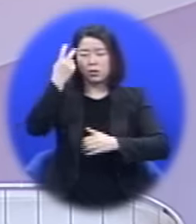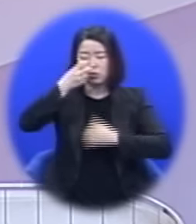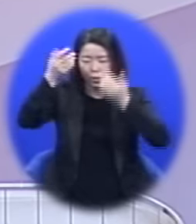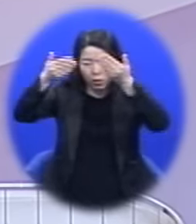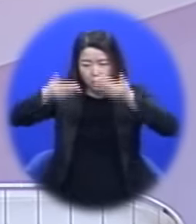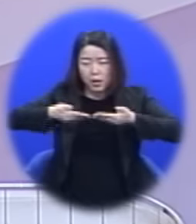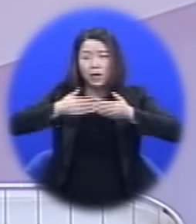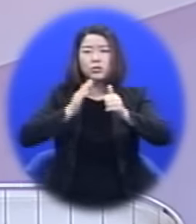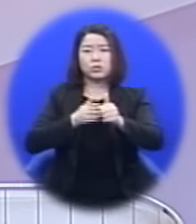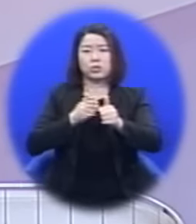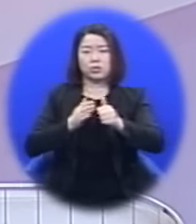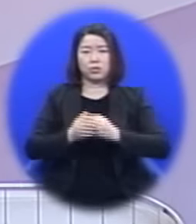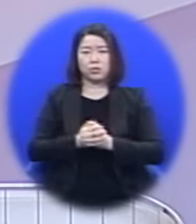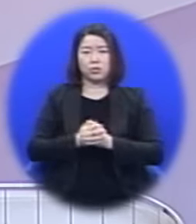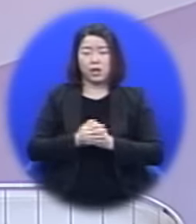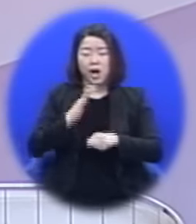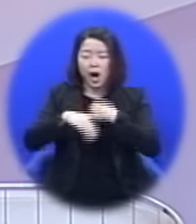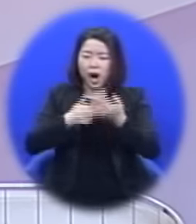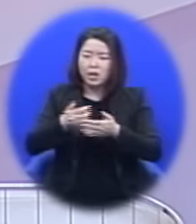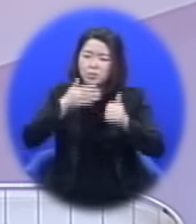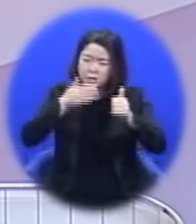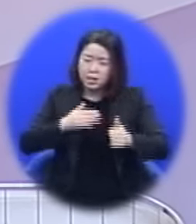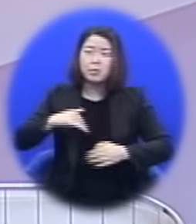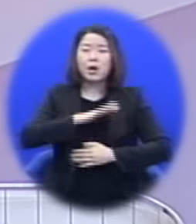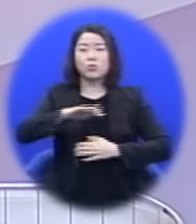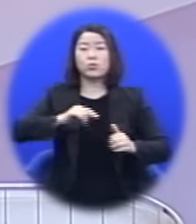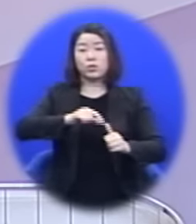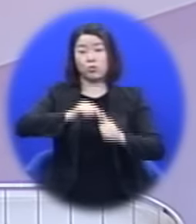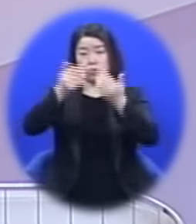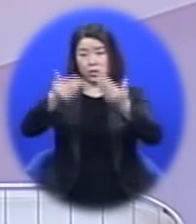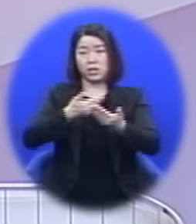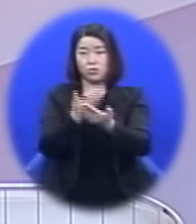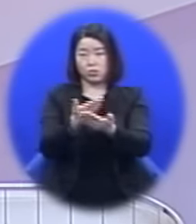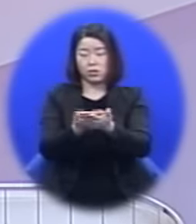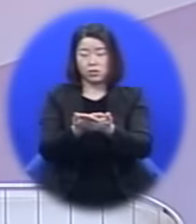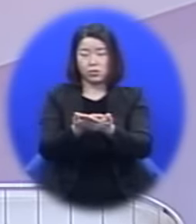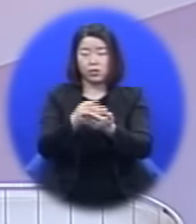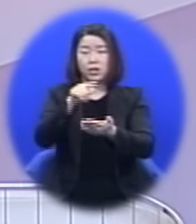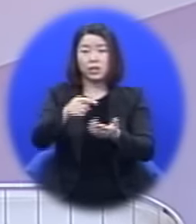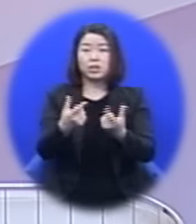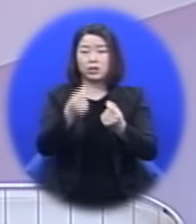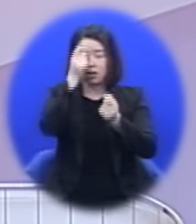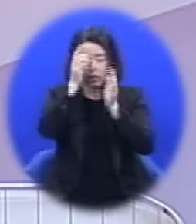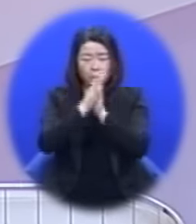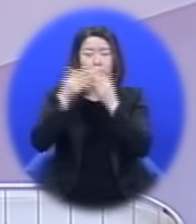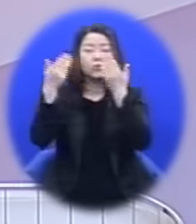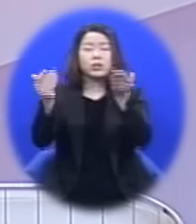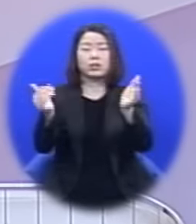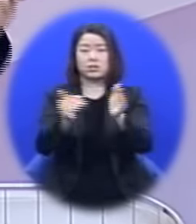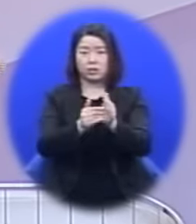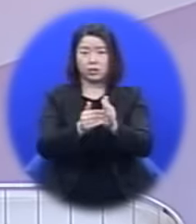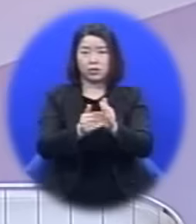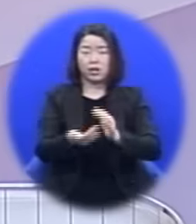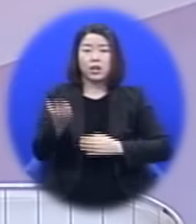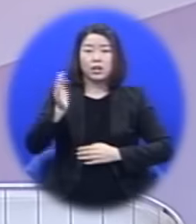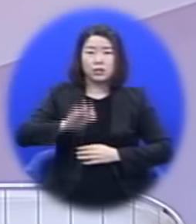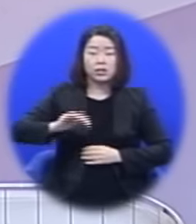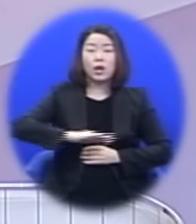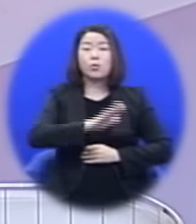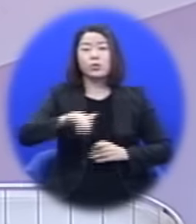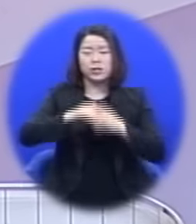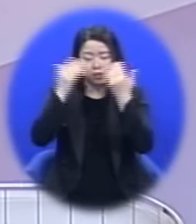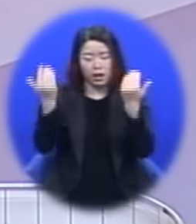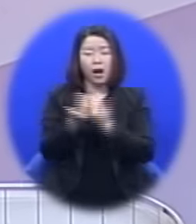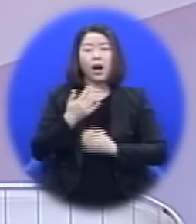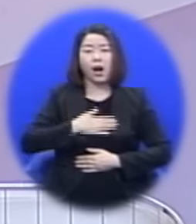주세요. 하나님 제발 우리를 좀 구원해 주세요. 그렇게 기도했죠. 그러나 우리는 다 압니다.